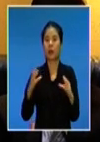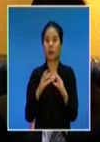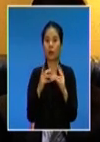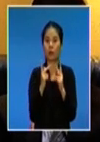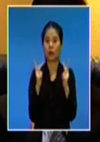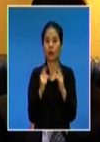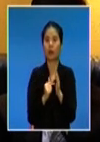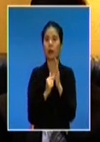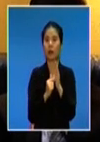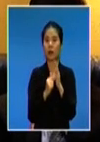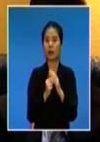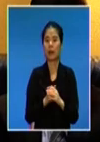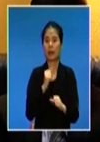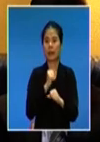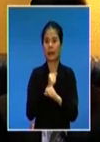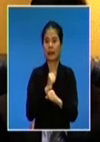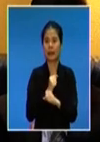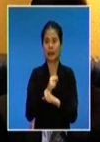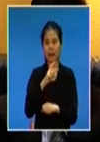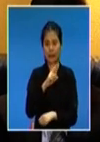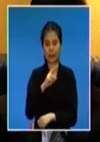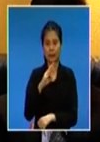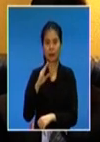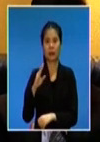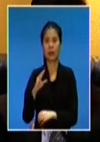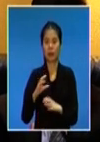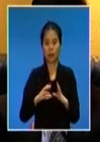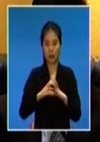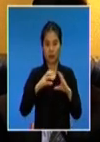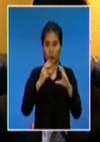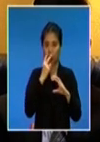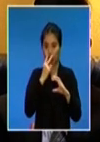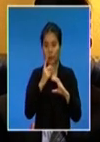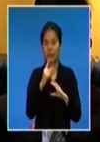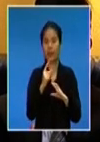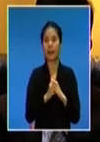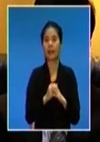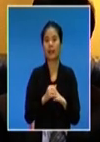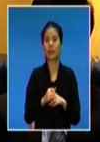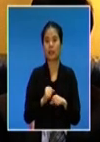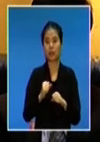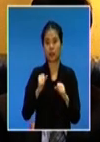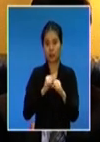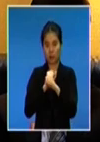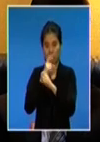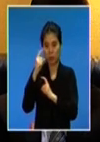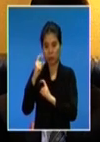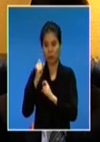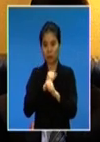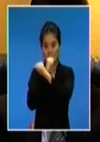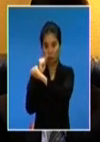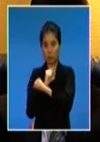เสนอไปว่าให้เซิร์ฟเวอร์นี้อยู่ที่ศูนย์ปลอดภัยคมนาคมนะครับเดิมเนี่ยจะให้ขนส่งบอกว่าเขาจะต้องไปติด